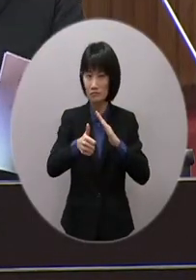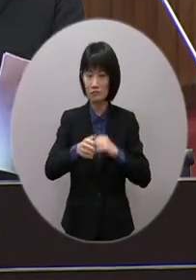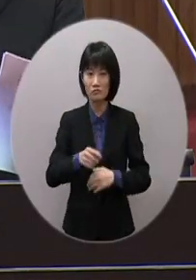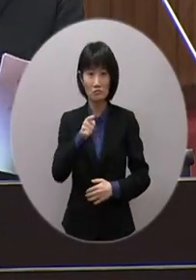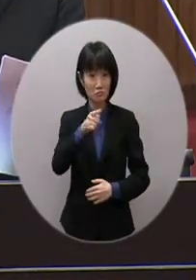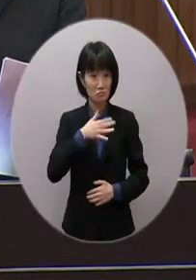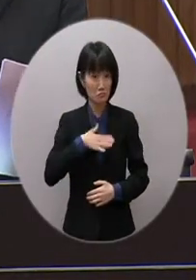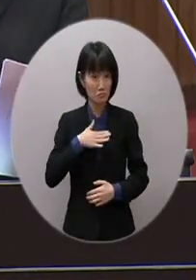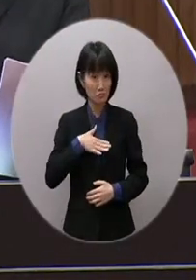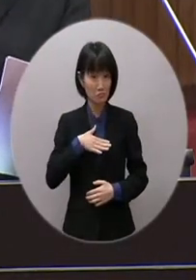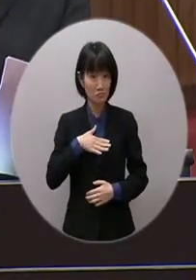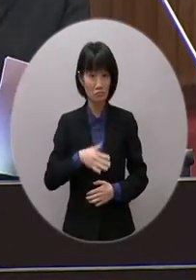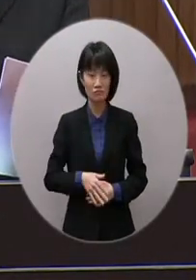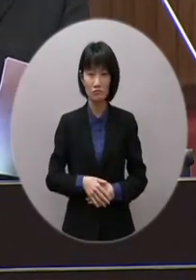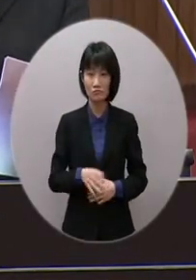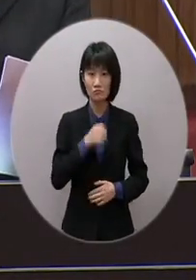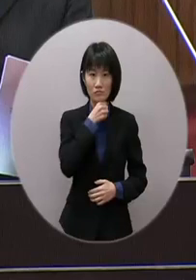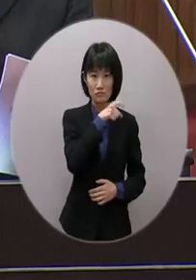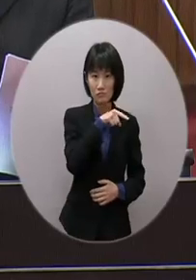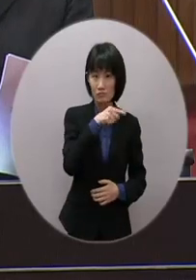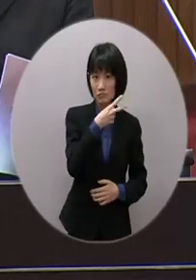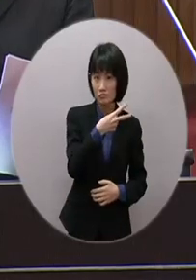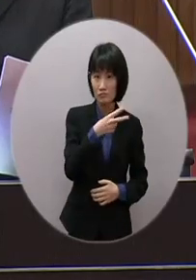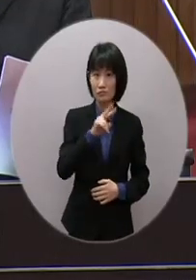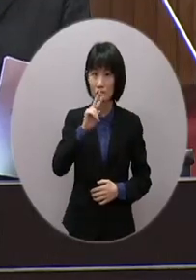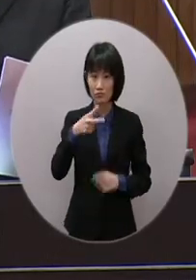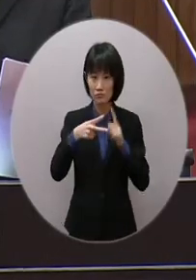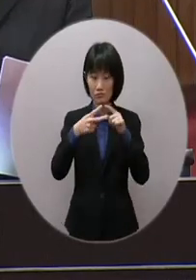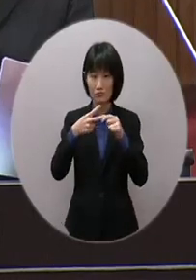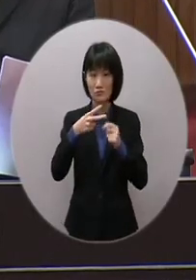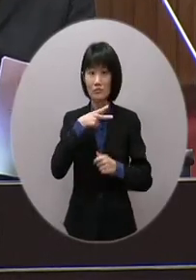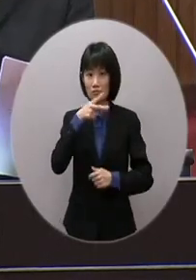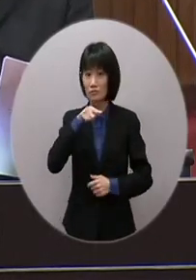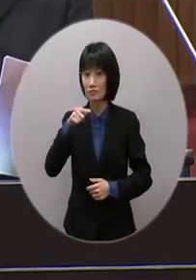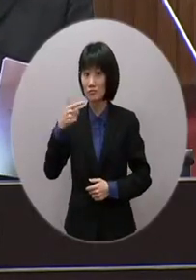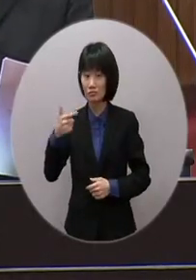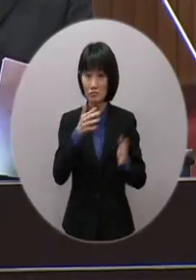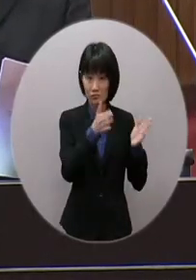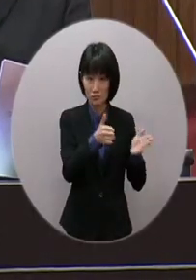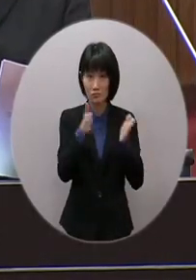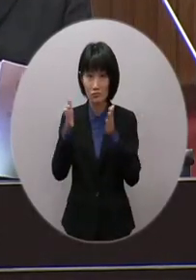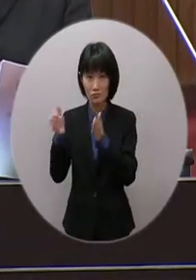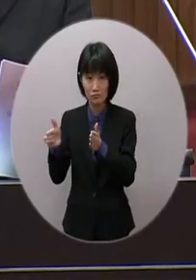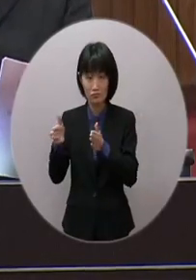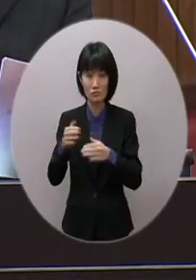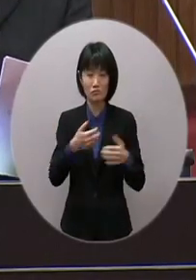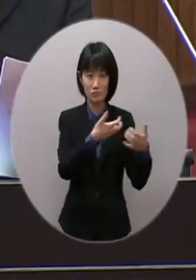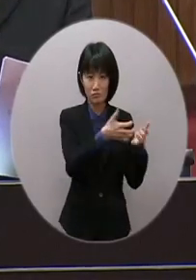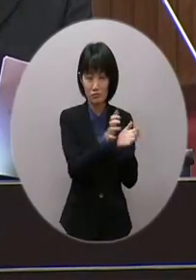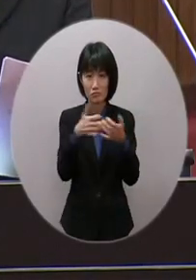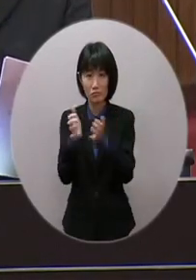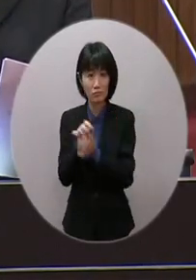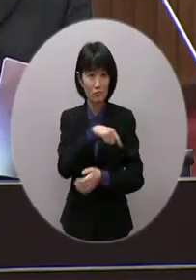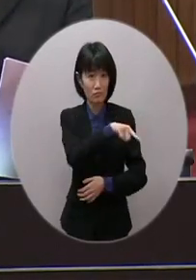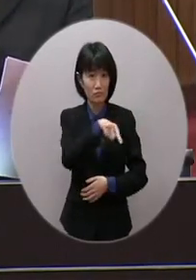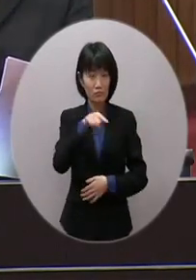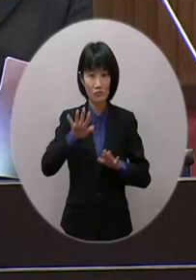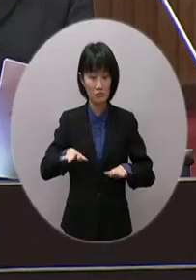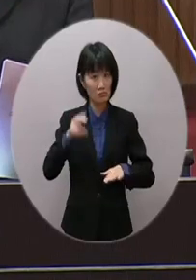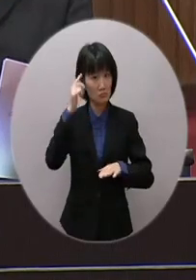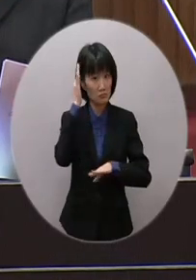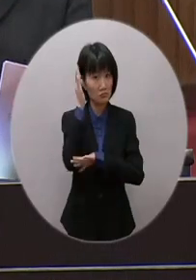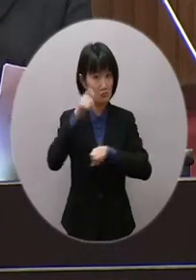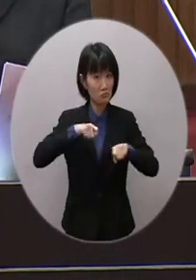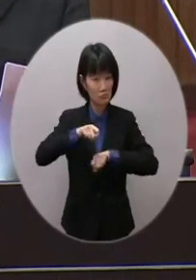那您知道说我们零到二或是二到六，目前这两个不同的部会，他们现在提供出来